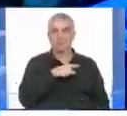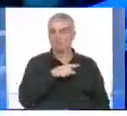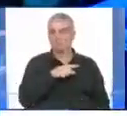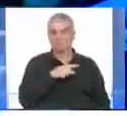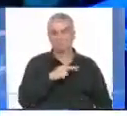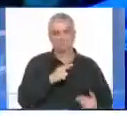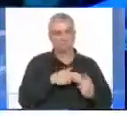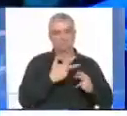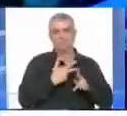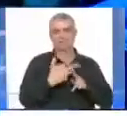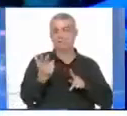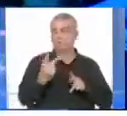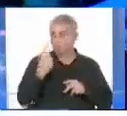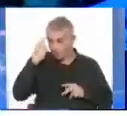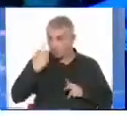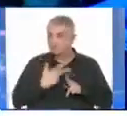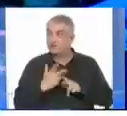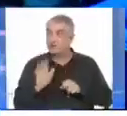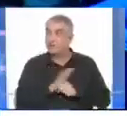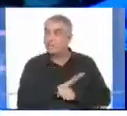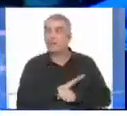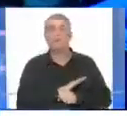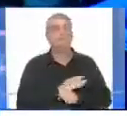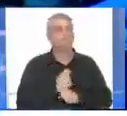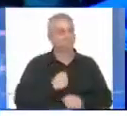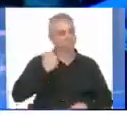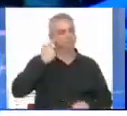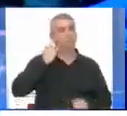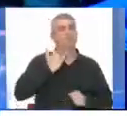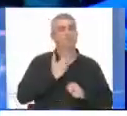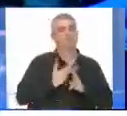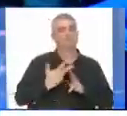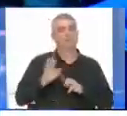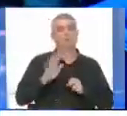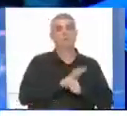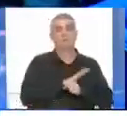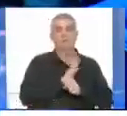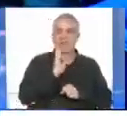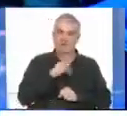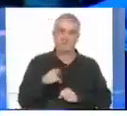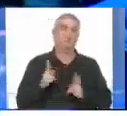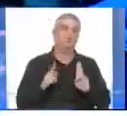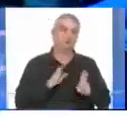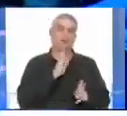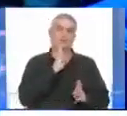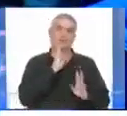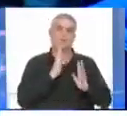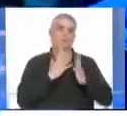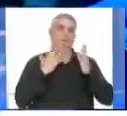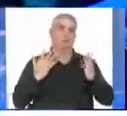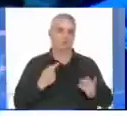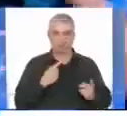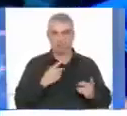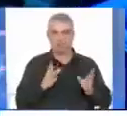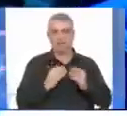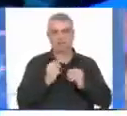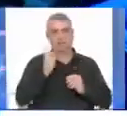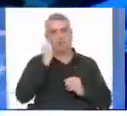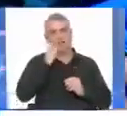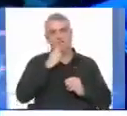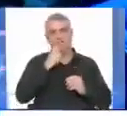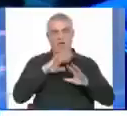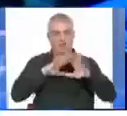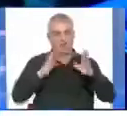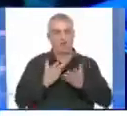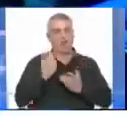הולך לזיכוי. אתה חושב לזיכוי מלא? אני חושב לזיכוי מלא, למרות שיש בעיה מאוד גדולה עם העבירת סל הזו